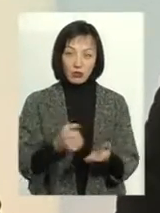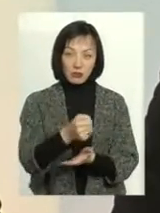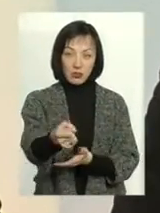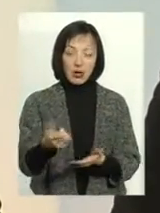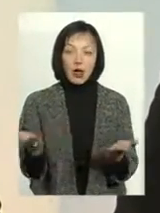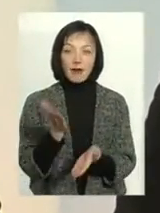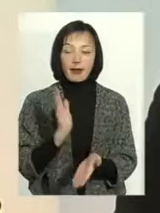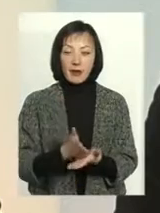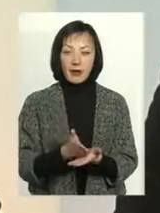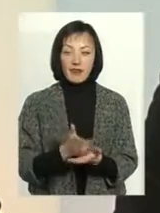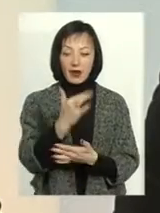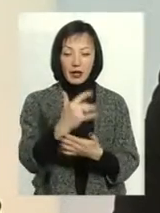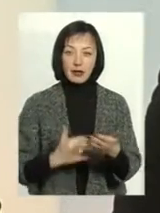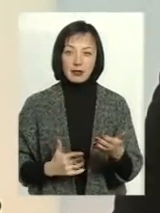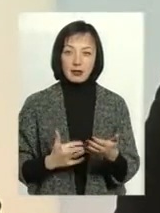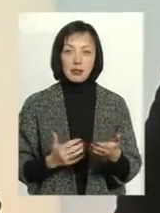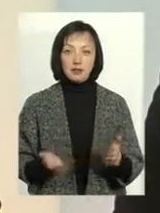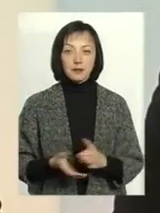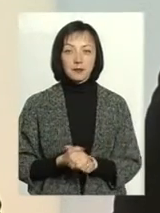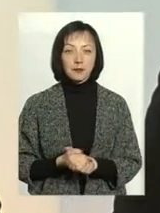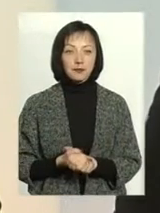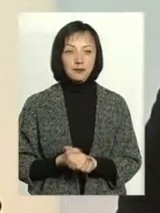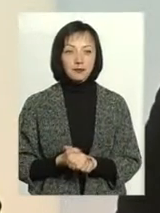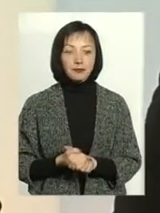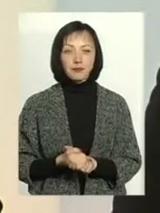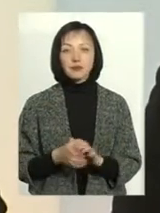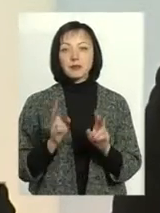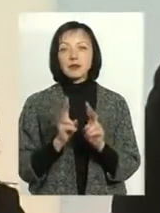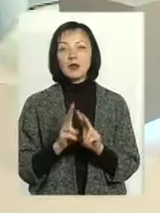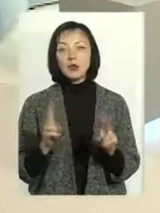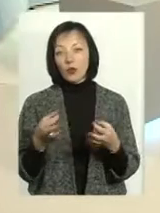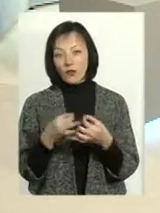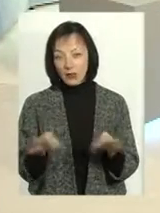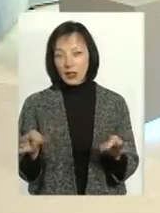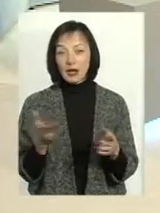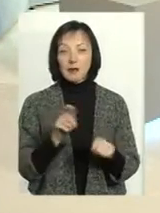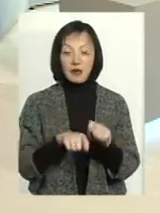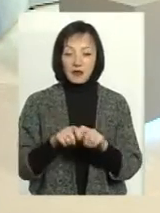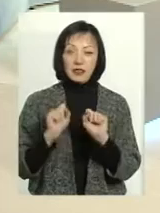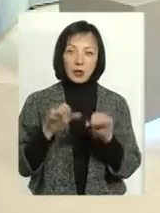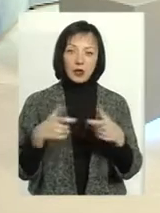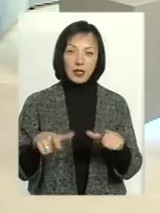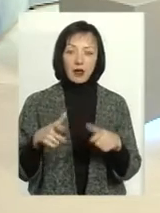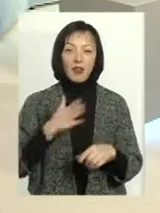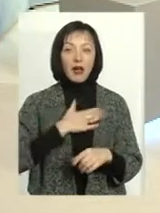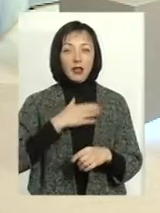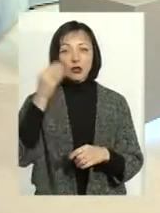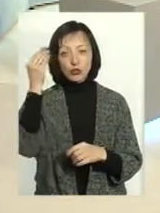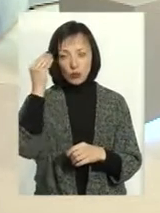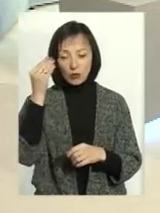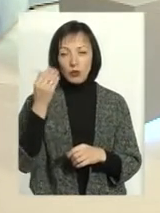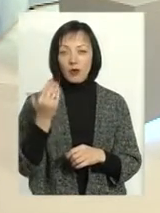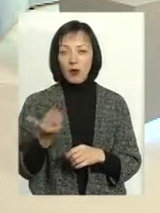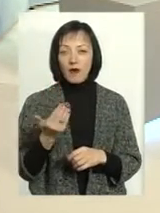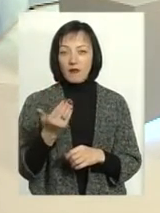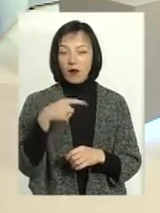адвоката, який є в реєстрі адвокатів, і які на сьогоднішній день, да, які перевірені, вони здають іспит. На нашу думку, от мій колега